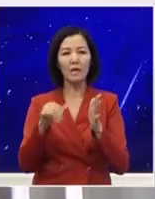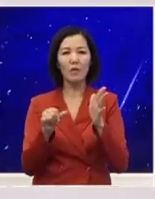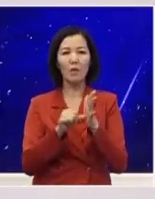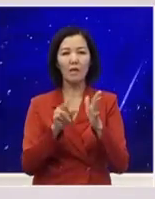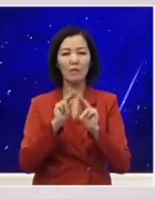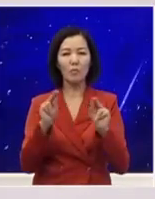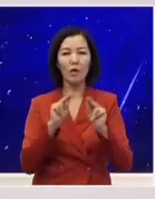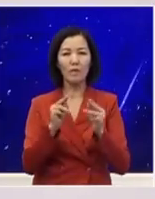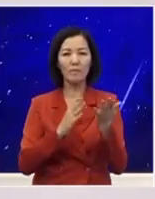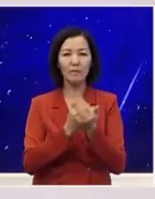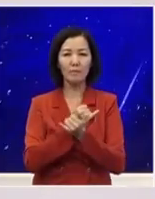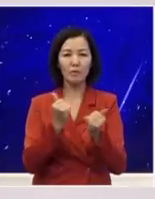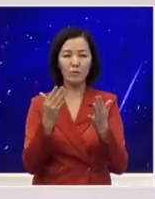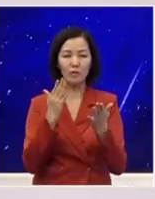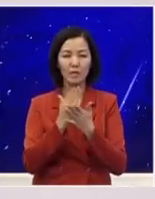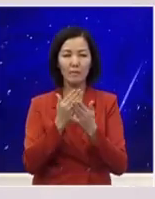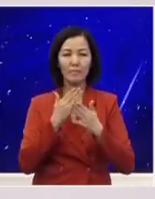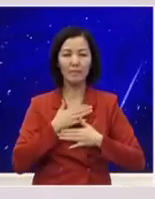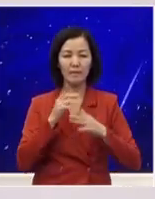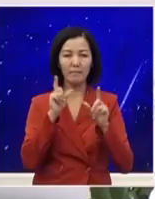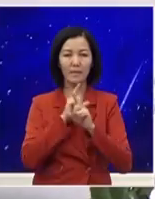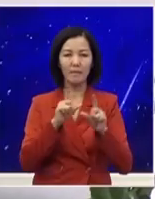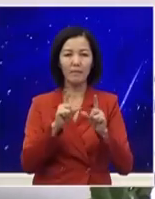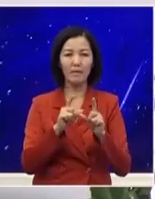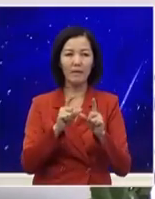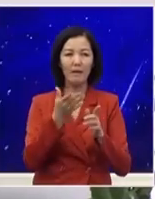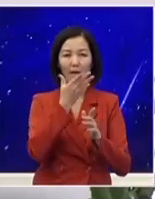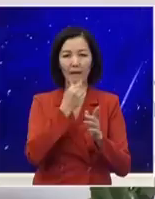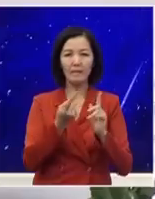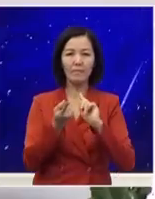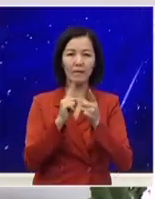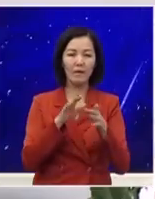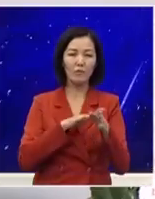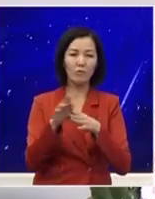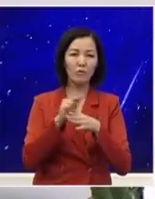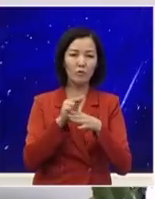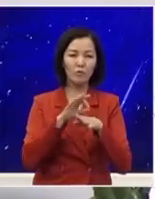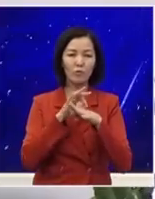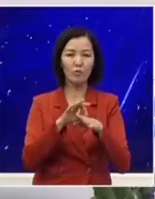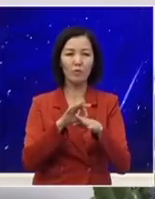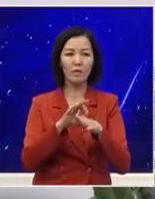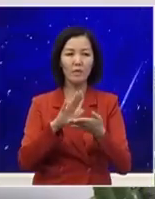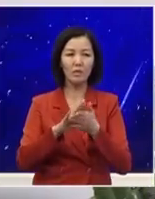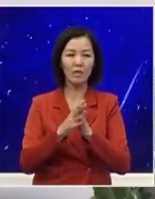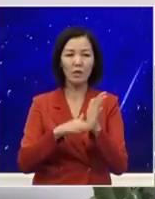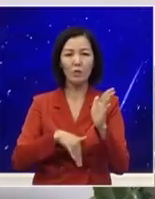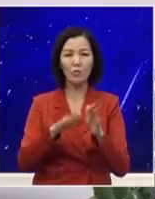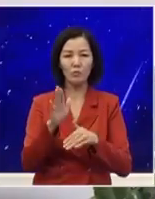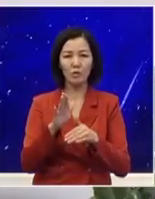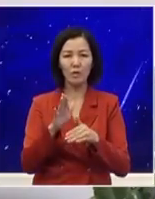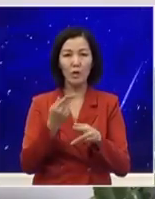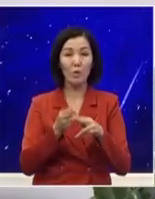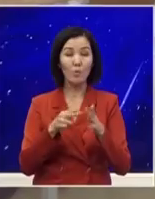мектепте жұмыс істейді. Енді біздің мектебіміздің қазір кереметтей жайнап, осындай дәрежеде мынандай бүткіл жағдай жасалынған неде оқып жатқанымызға